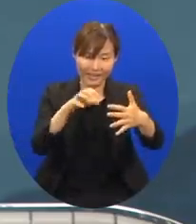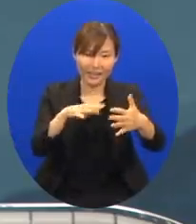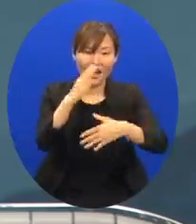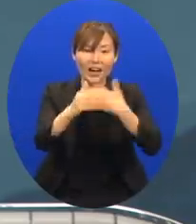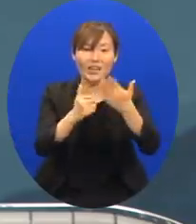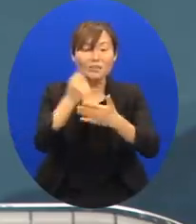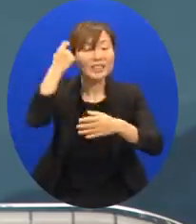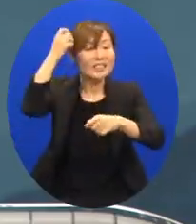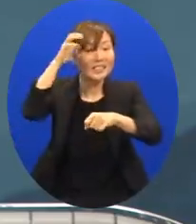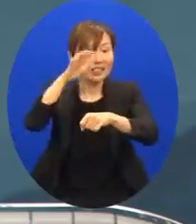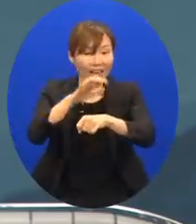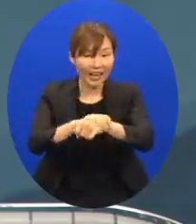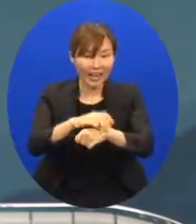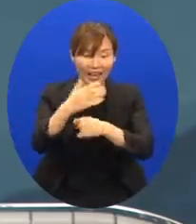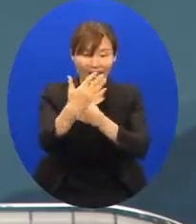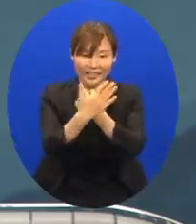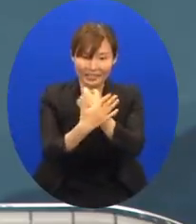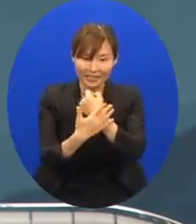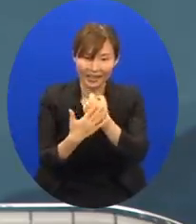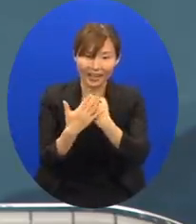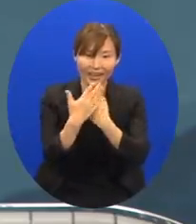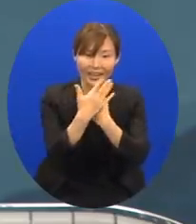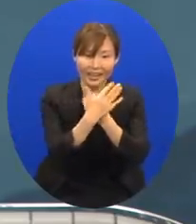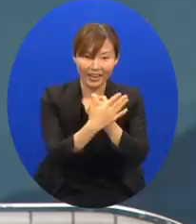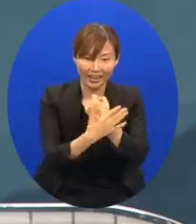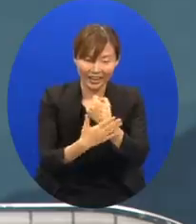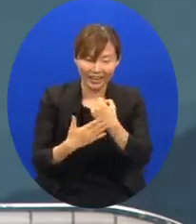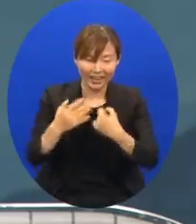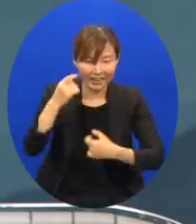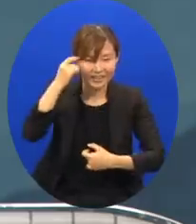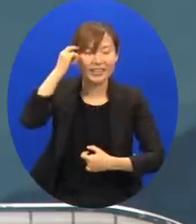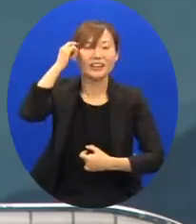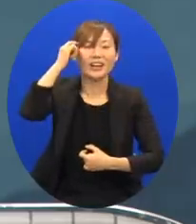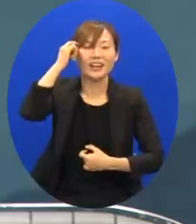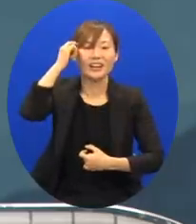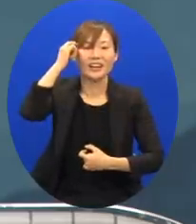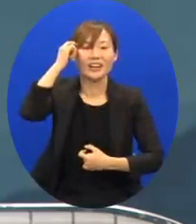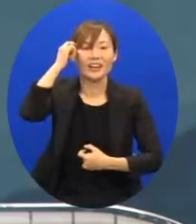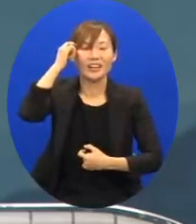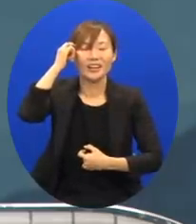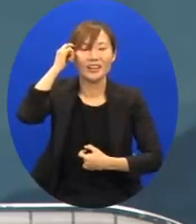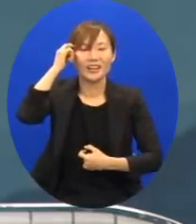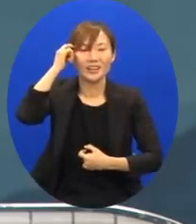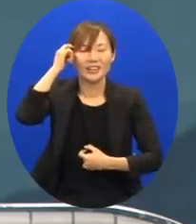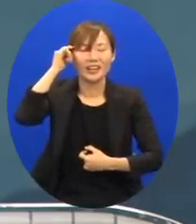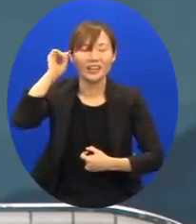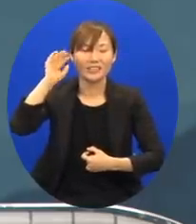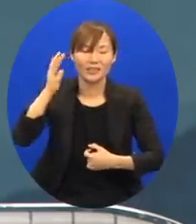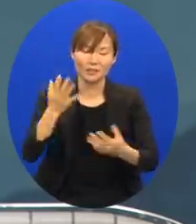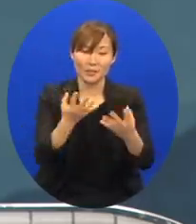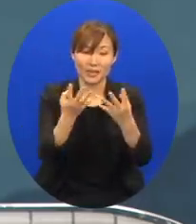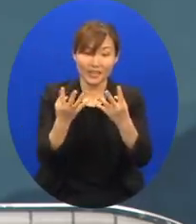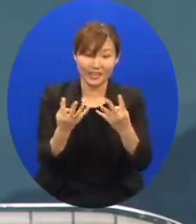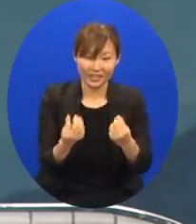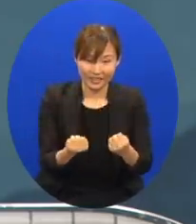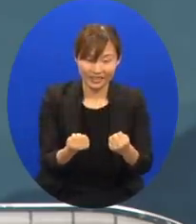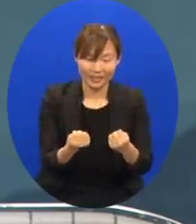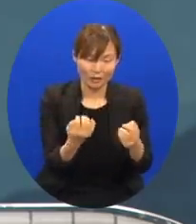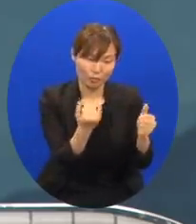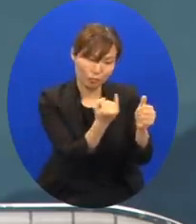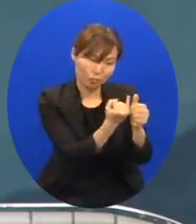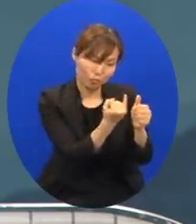하나님의 은혜가 무엇인지 그걸 깨달을 깨달아야 될 때가 얼마나 많습니까 부부사이에